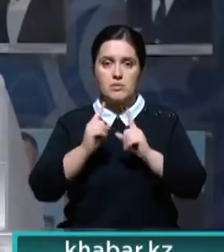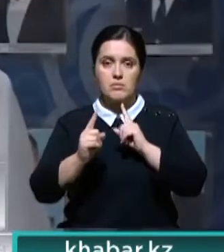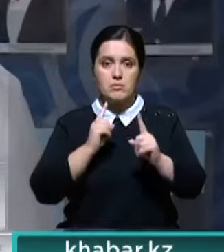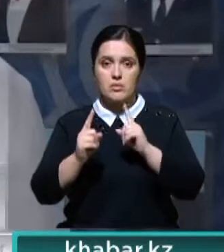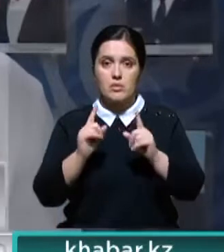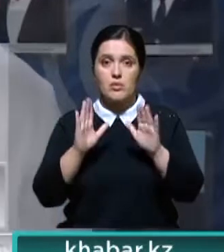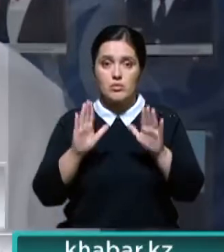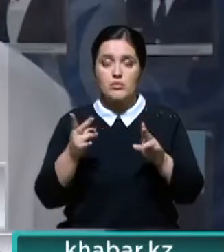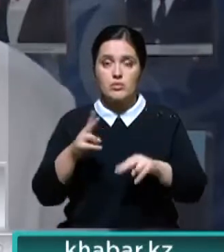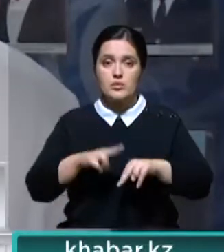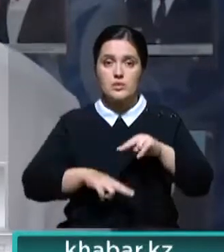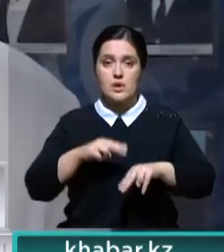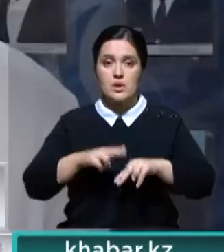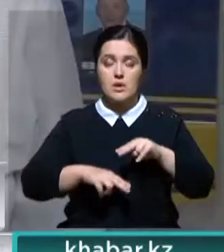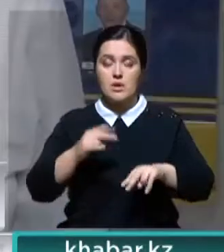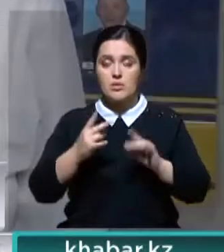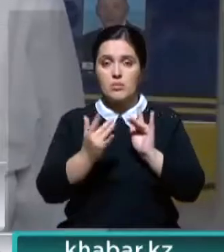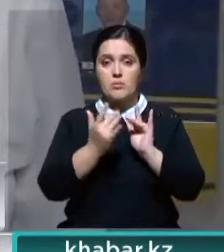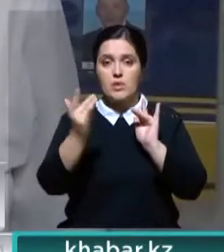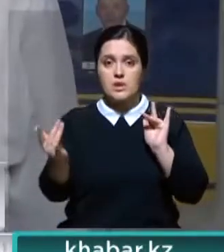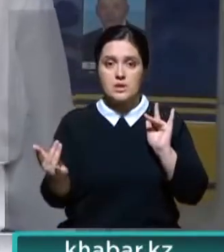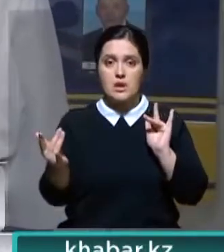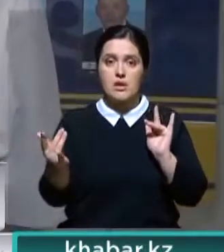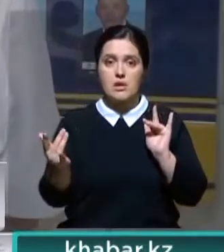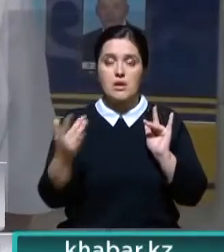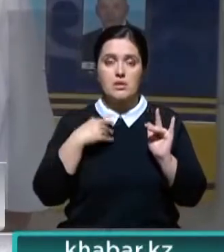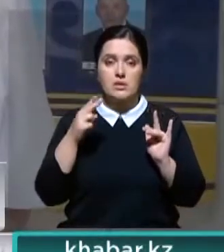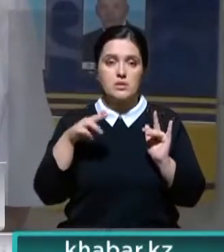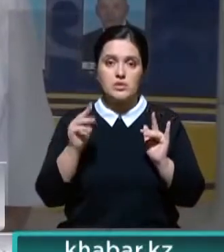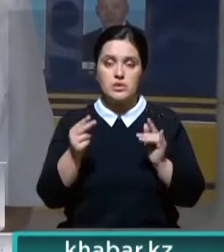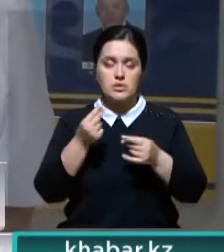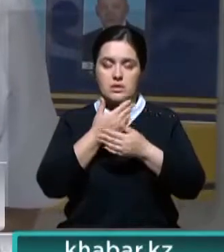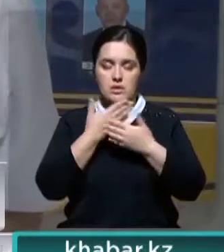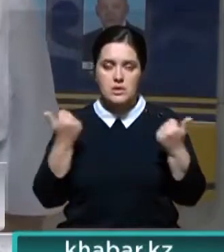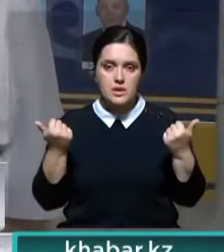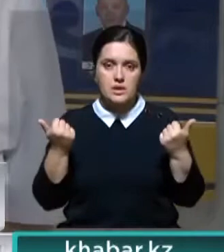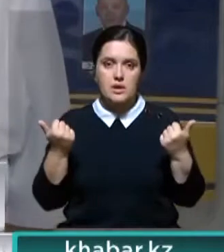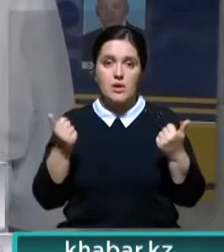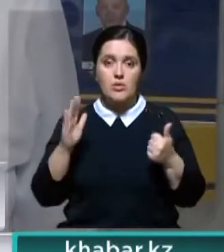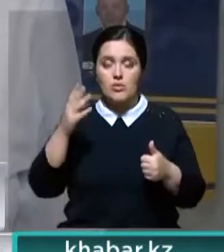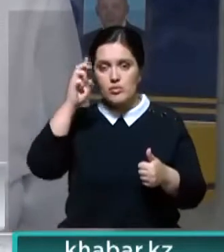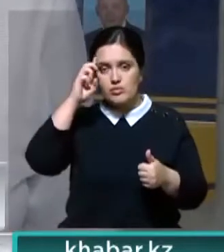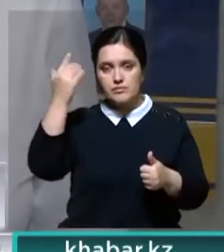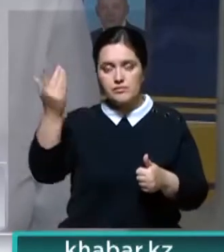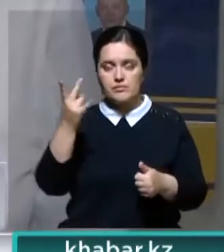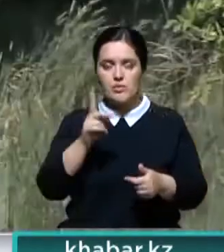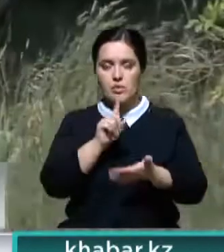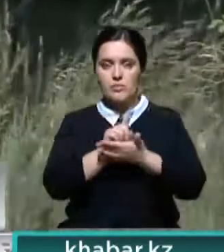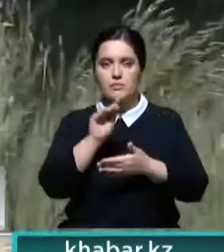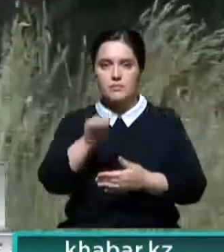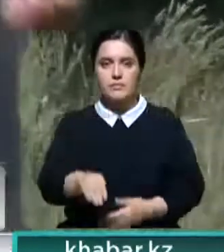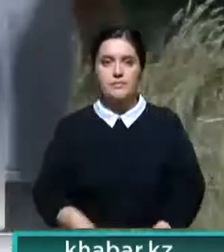выход – это строительство пешеходного моста. Но у нас КТЖ для этого средства не предусмотрено. Это входит в компетенцию местных исполнительных